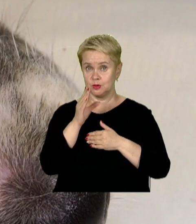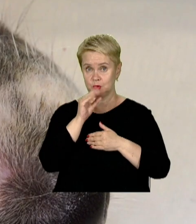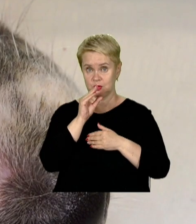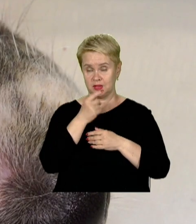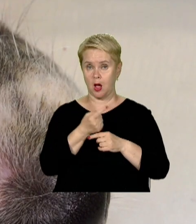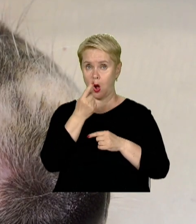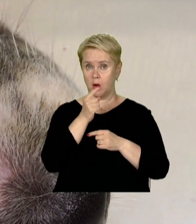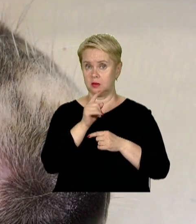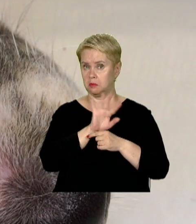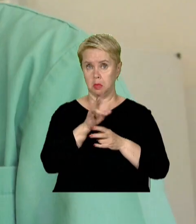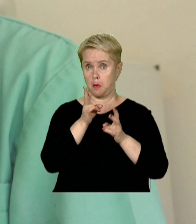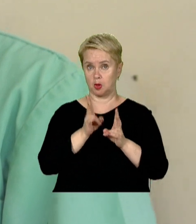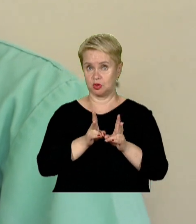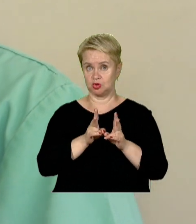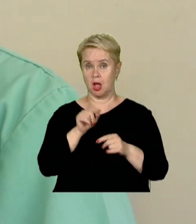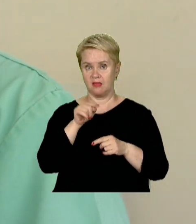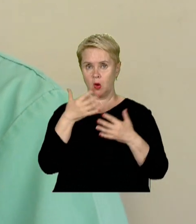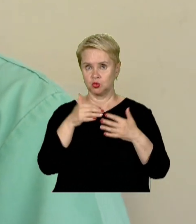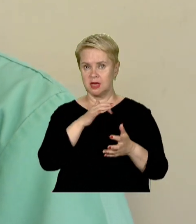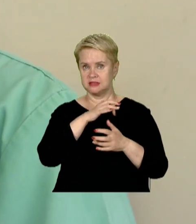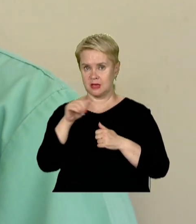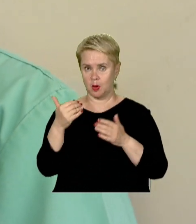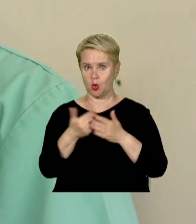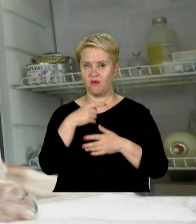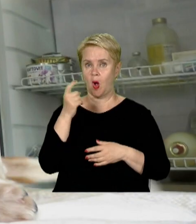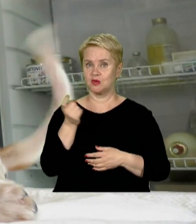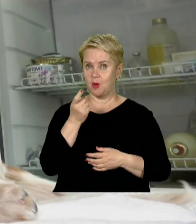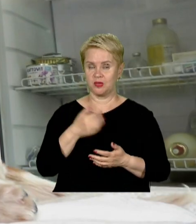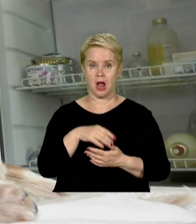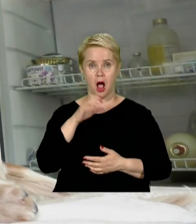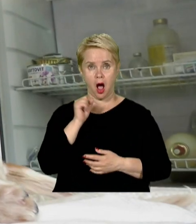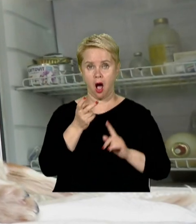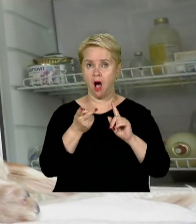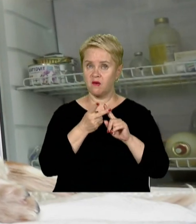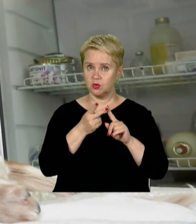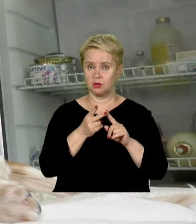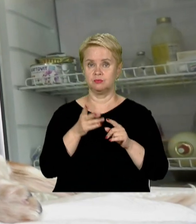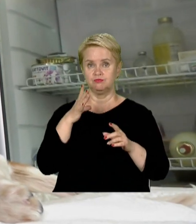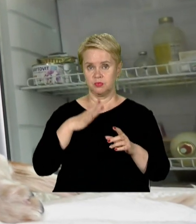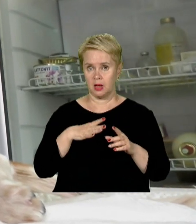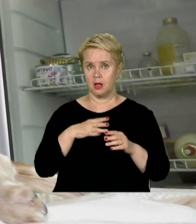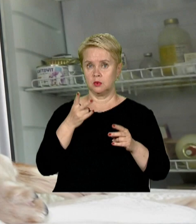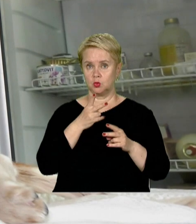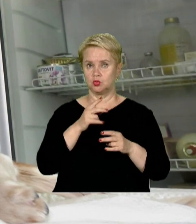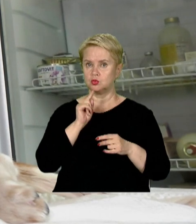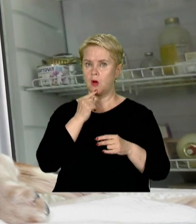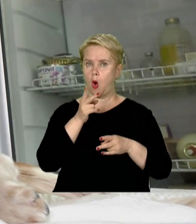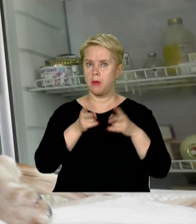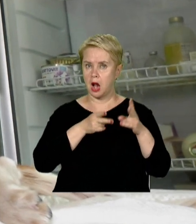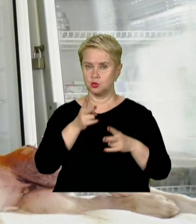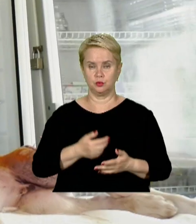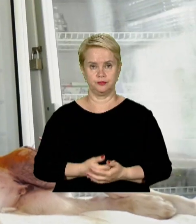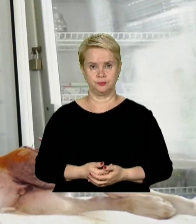2 її цуценят. Один майже не постраждав, його вже забрали нові господарі. А от другому довелося перенести складну